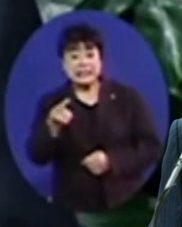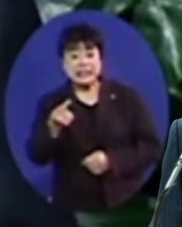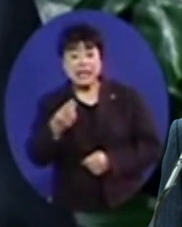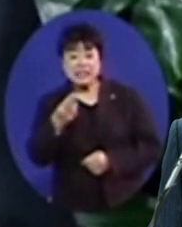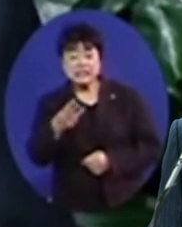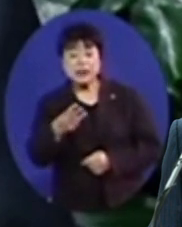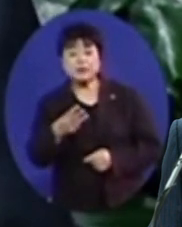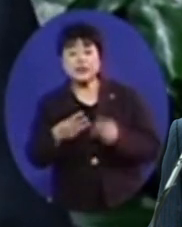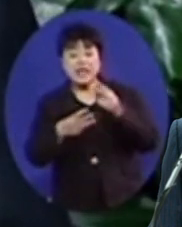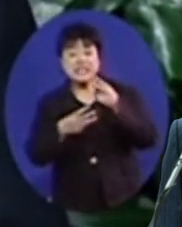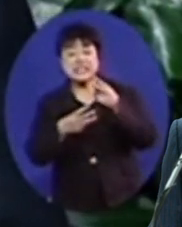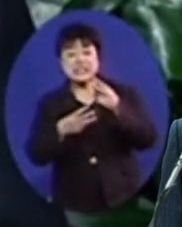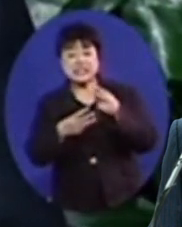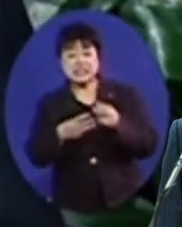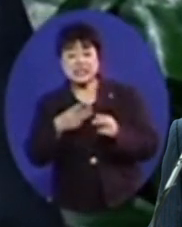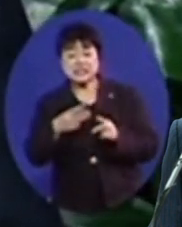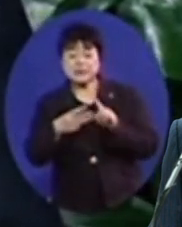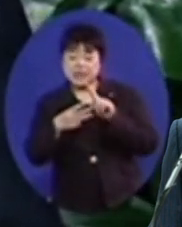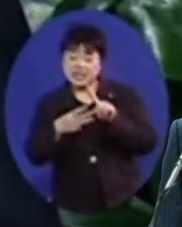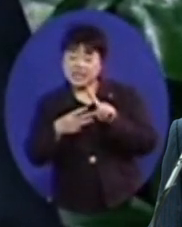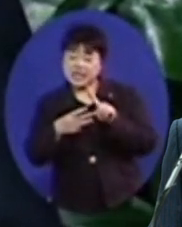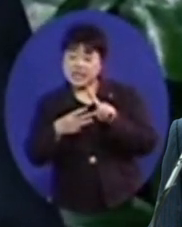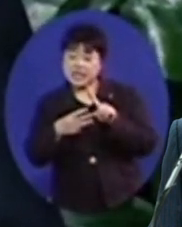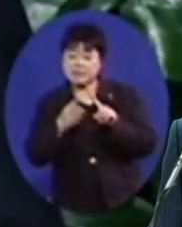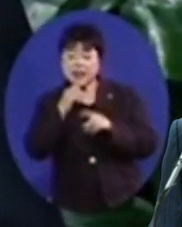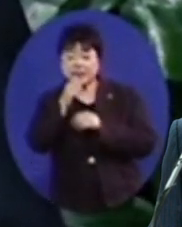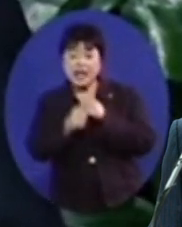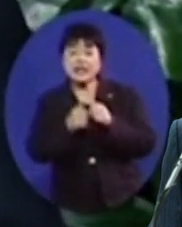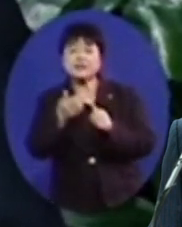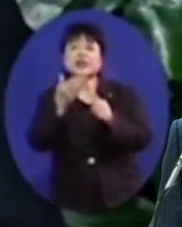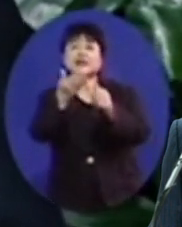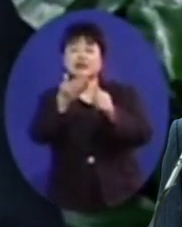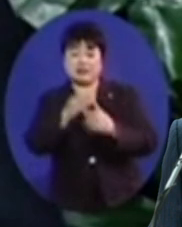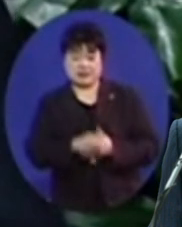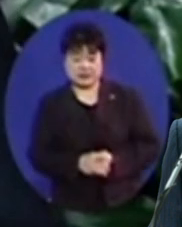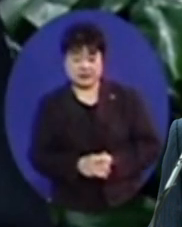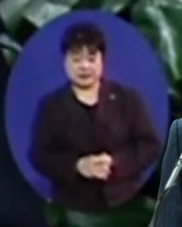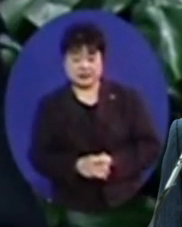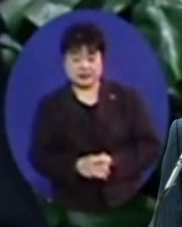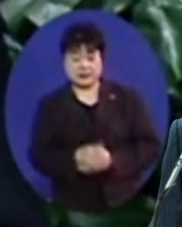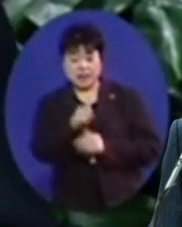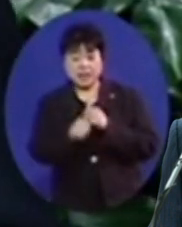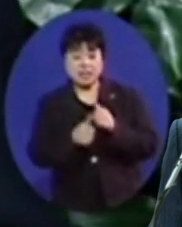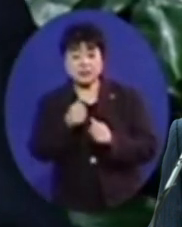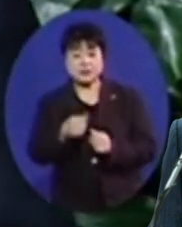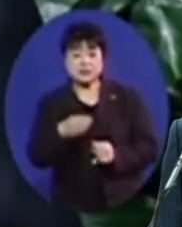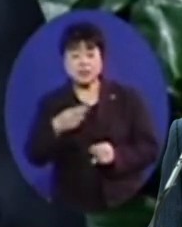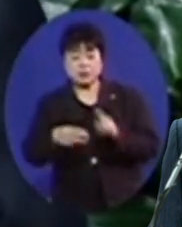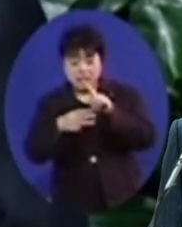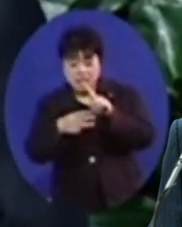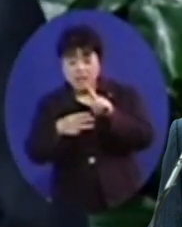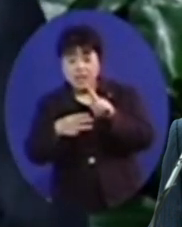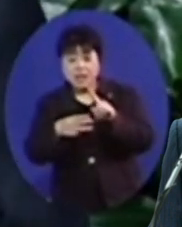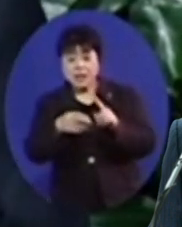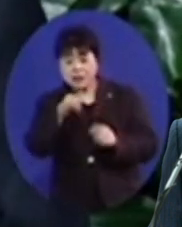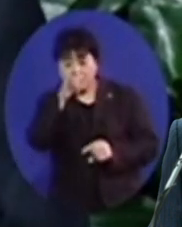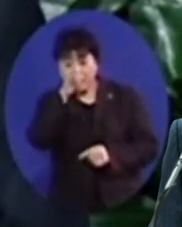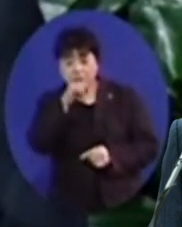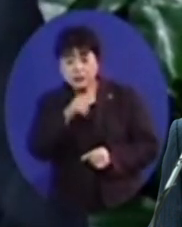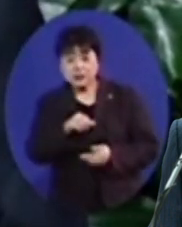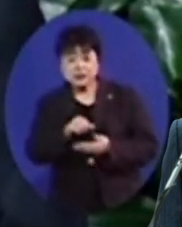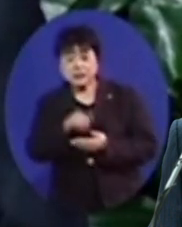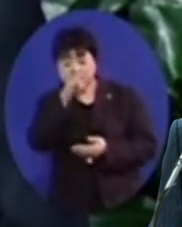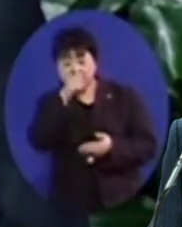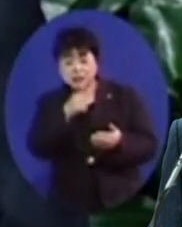2 점령하겠고 3분지 1 지음을 하나님께 내놓았습니다. 하나님이 3분지 1 지음밖에 그 마음을 점령하지